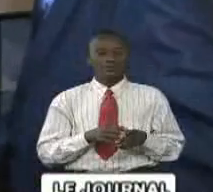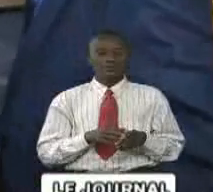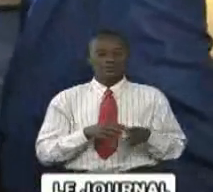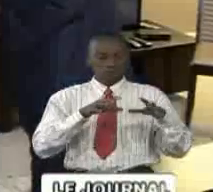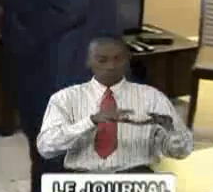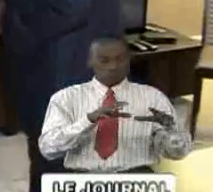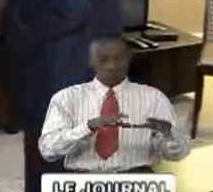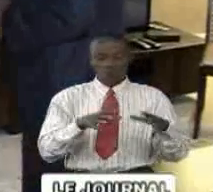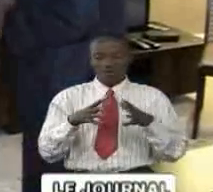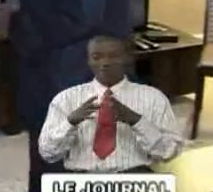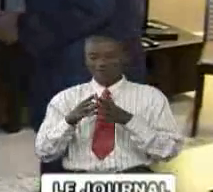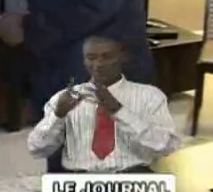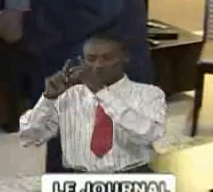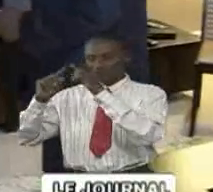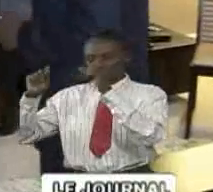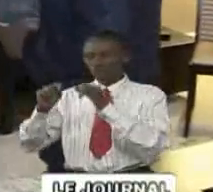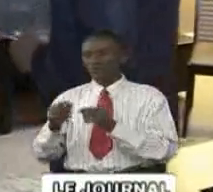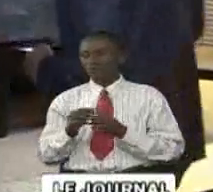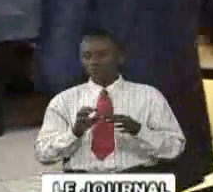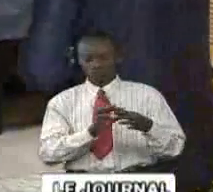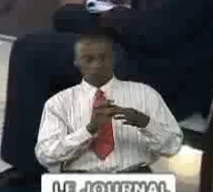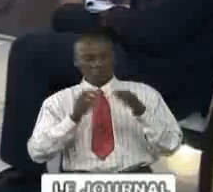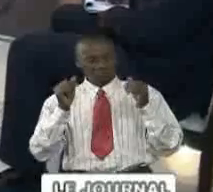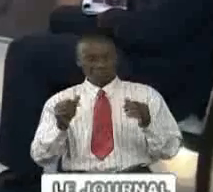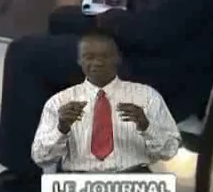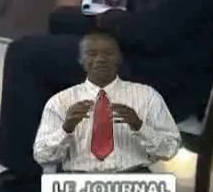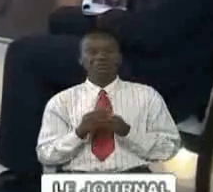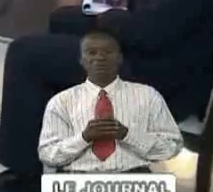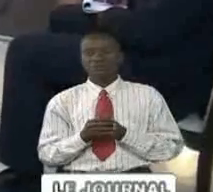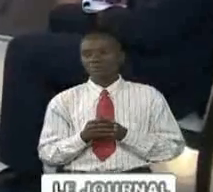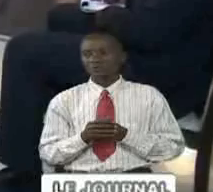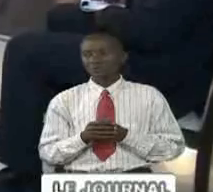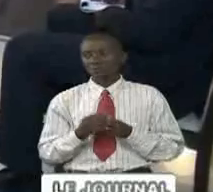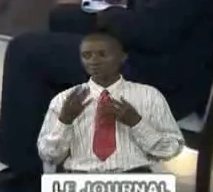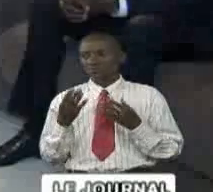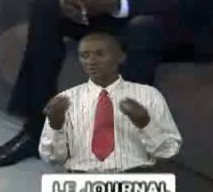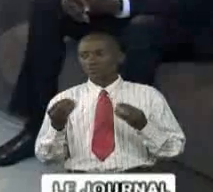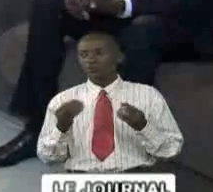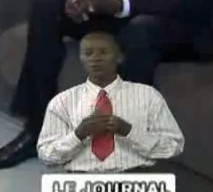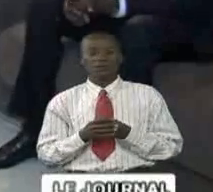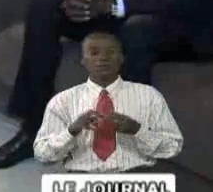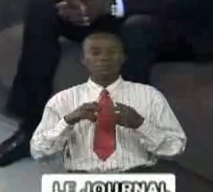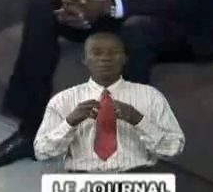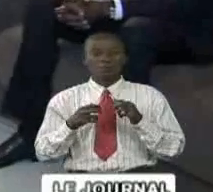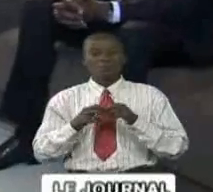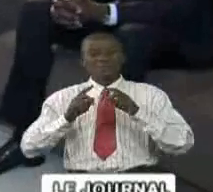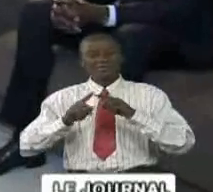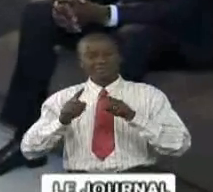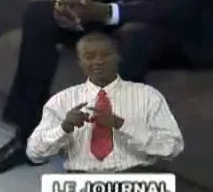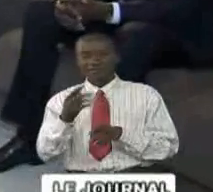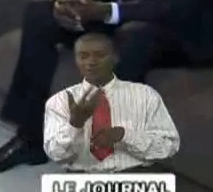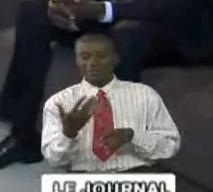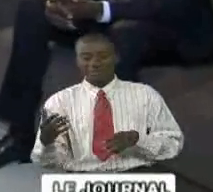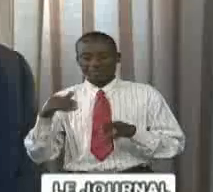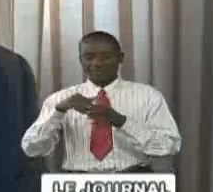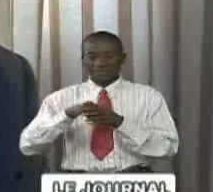divers domaines tels que les infrastructures avec le chantier poids lourd, l'appui technique, matériel et financier à l'INPP pour la formation de la